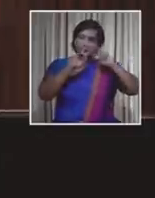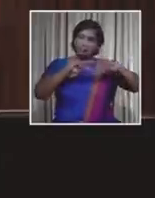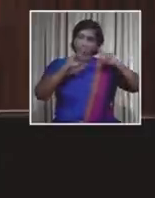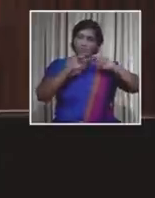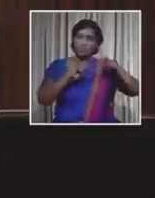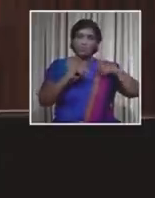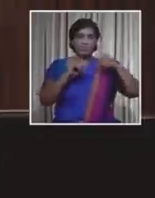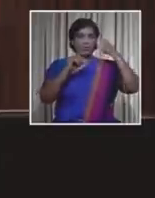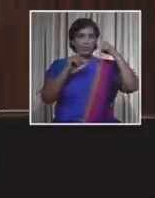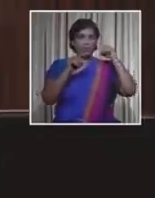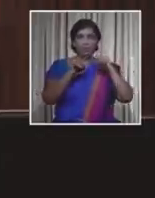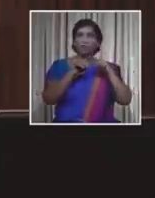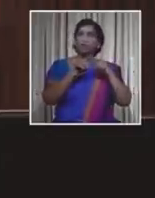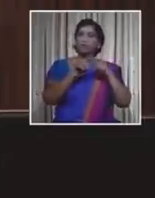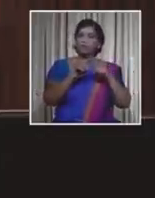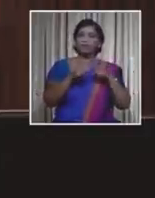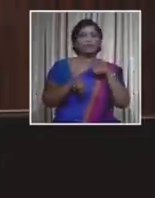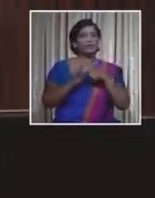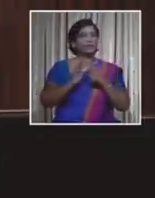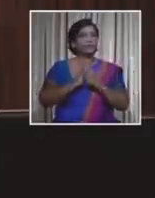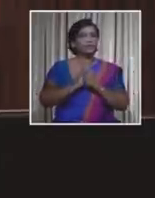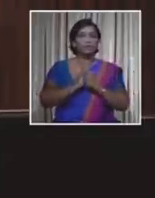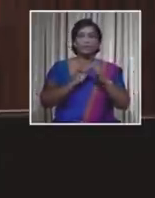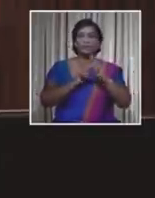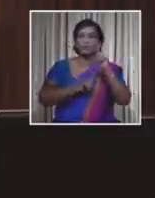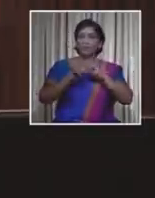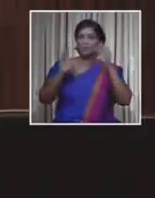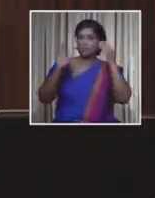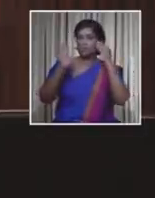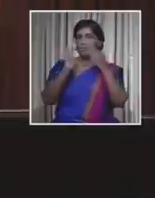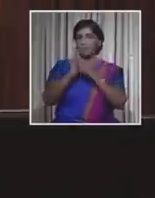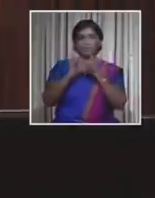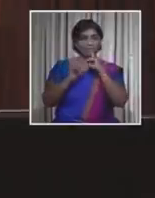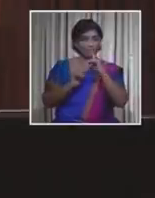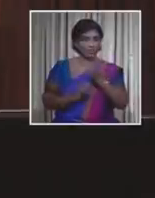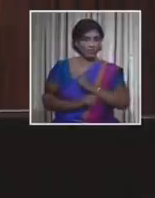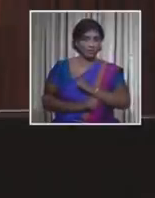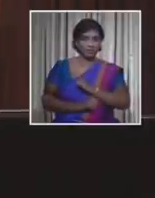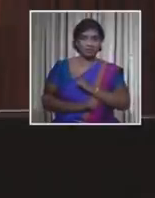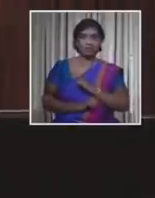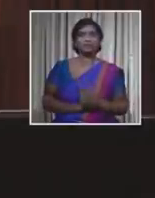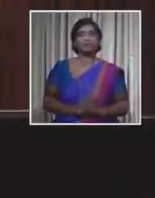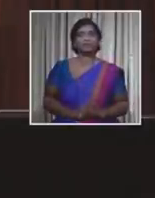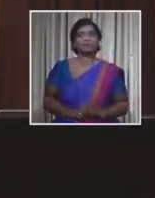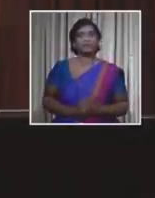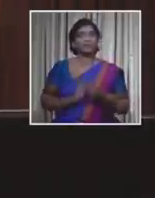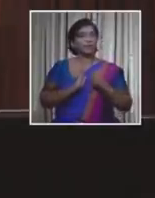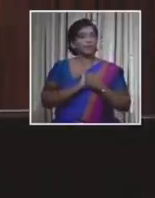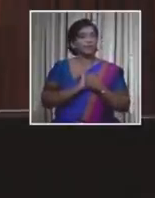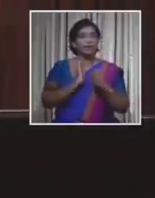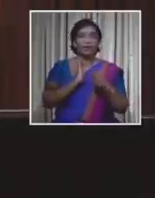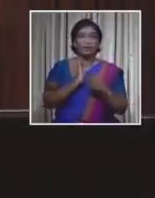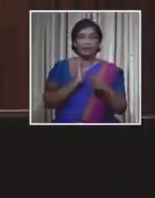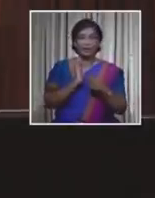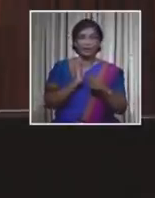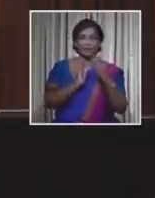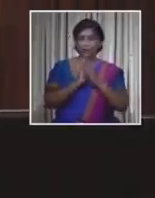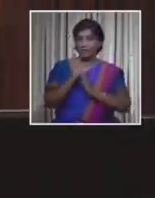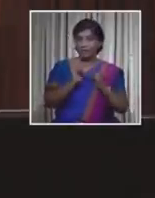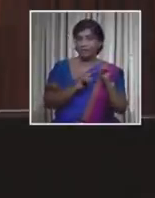ඒ සම්බන්ධයෙන් මෙම ගරු සභාවේ විශේෂ අවධානයට යොමු කිරීමට කැමැත්තෙමි. ගරු තිස්ස කුට්ටියාරච්චි මන්ත්‍රීතුමා